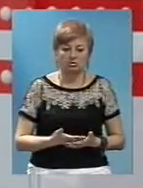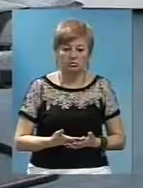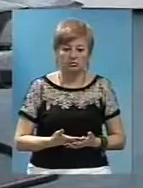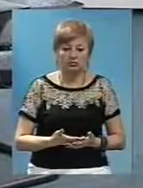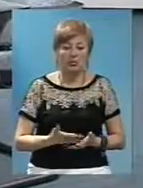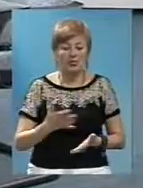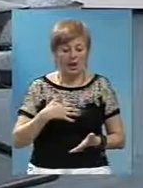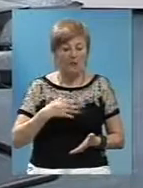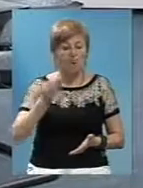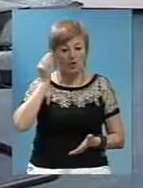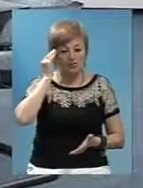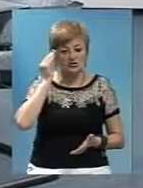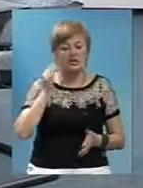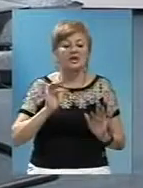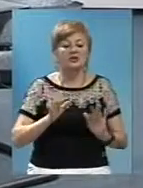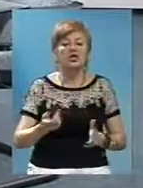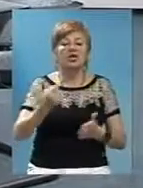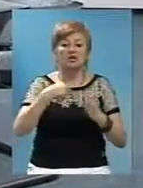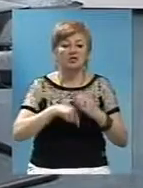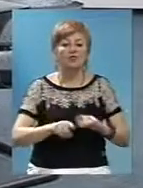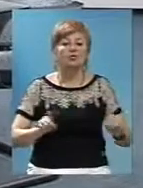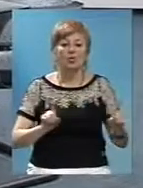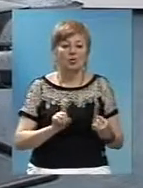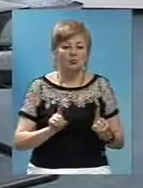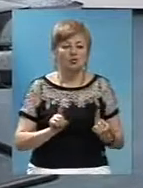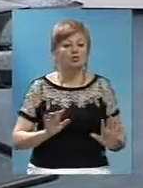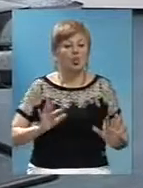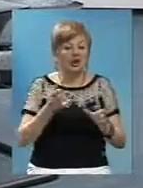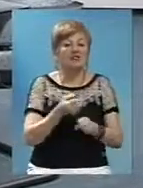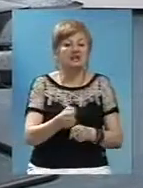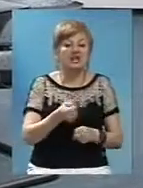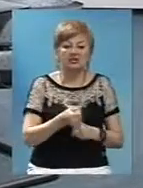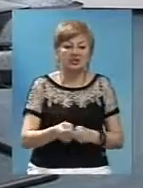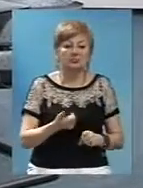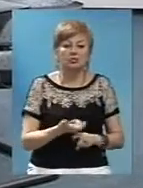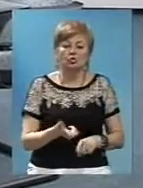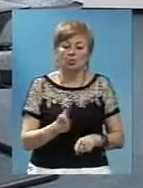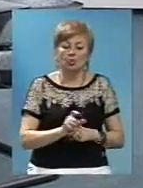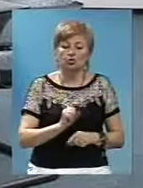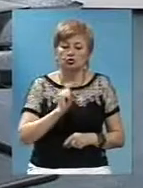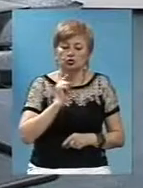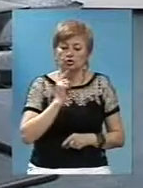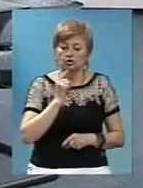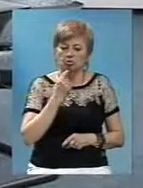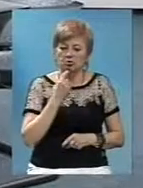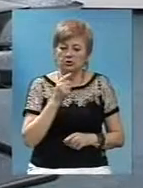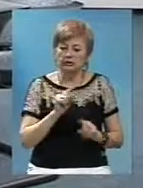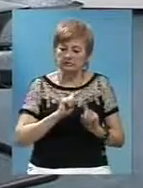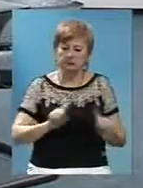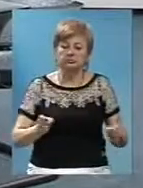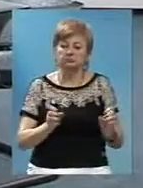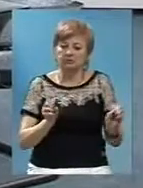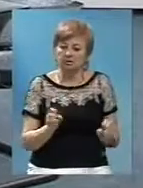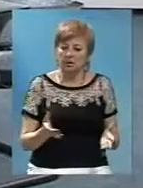На мій погляд, справа в тому, що явище тероризму надзвичайно складне і специфічне. От давайте